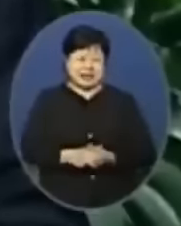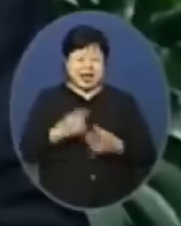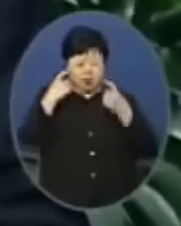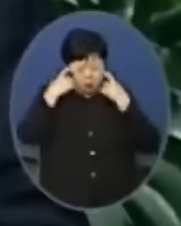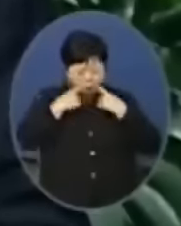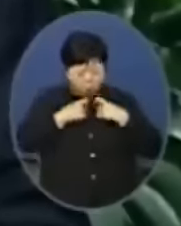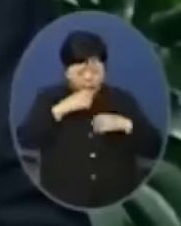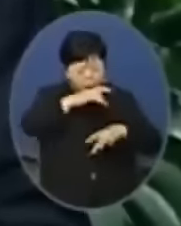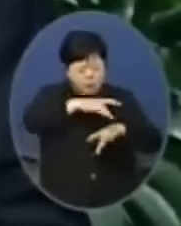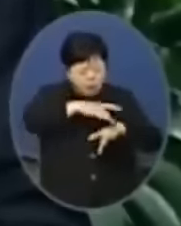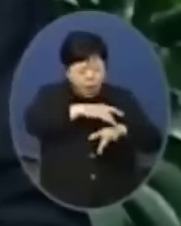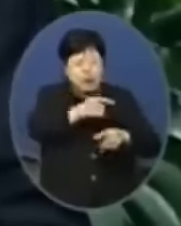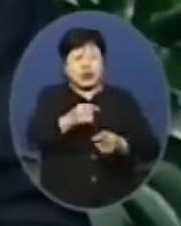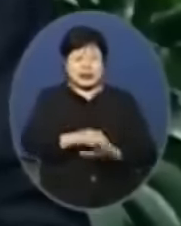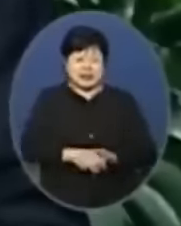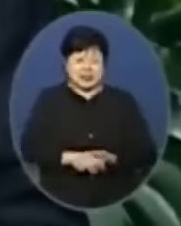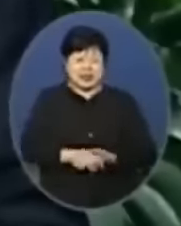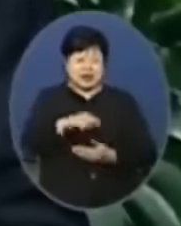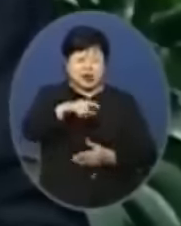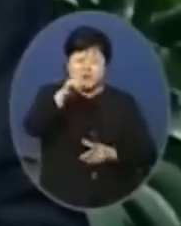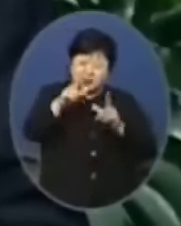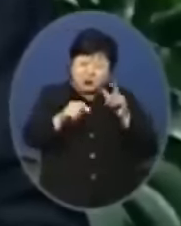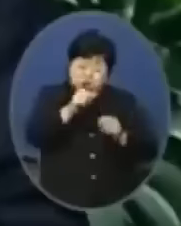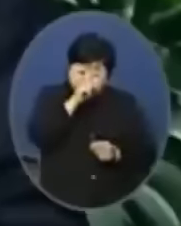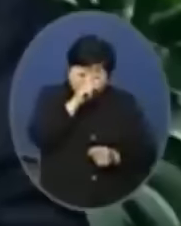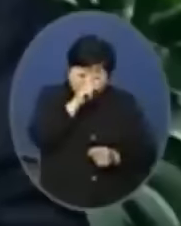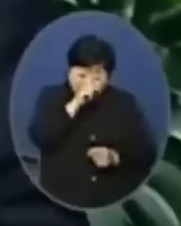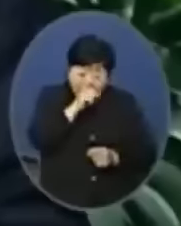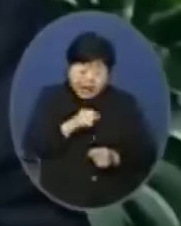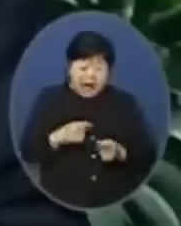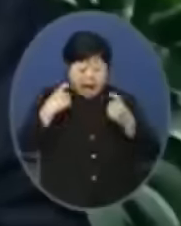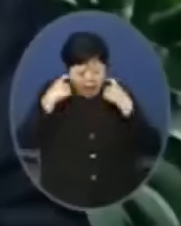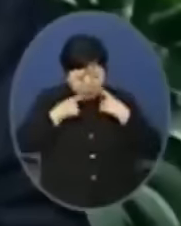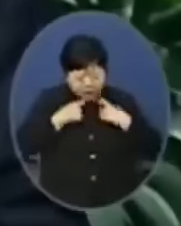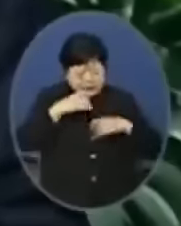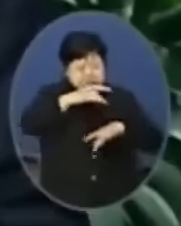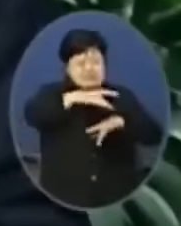뼈다귀요. 겉으로 보기에는 좋게 보여도 마른 뼈다귀요.